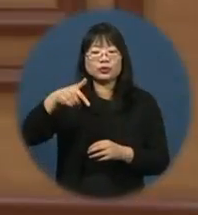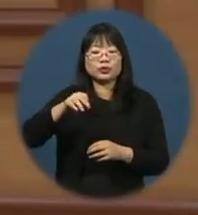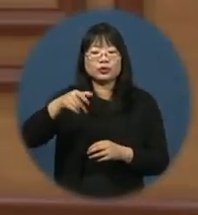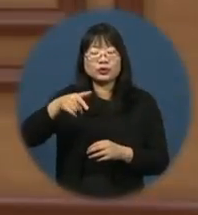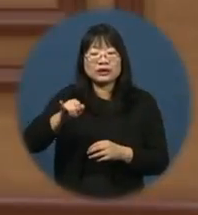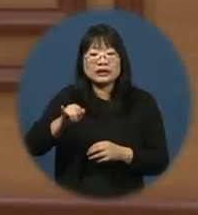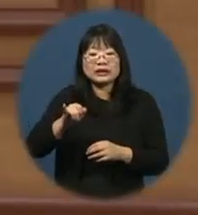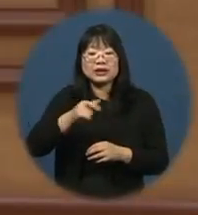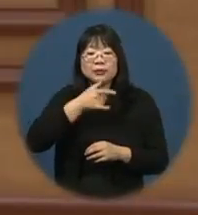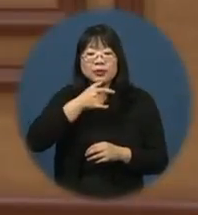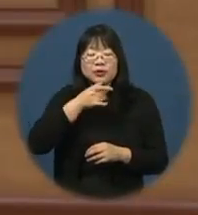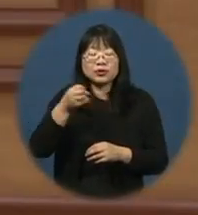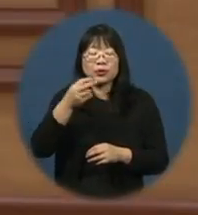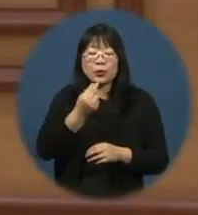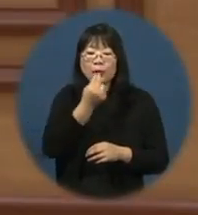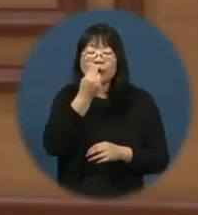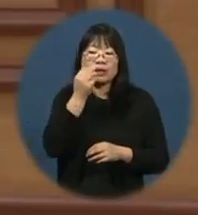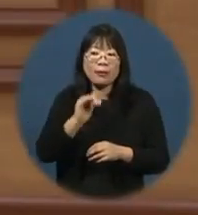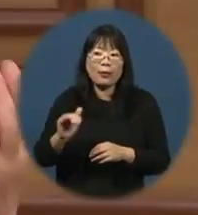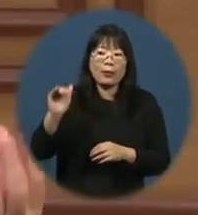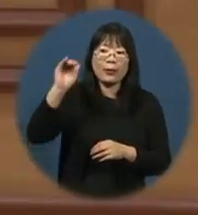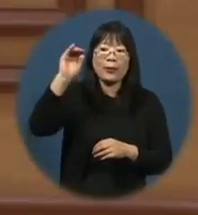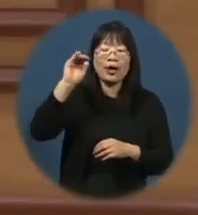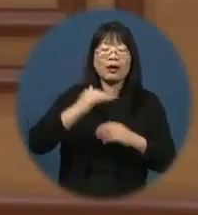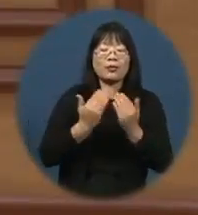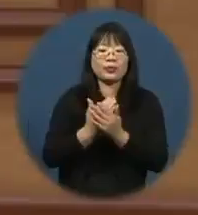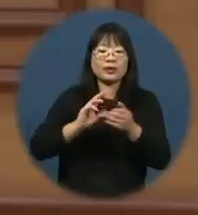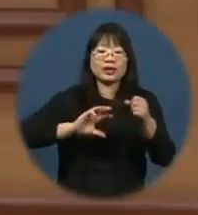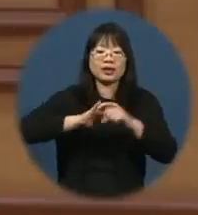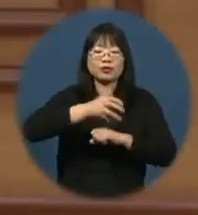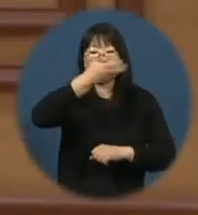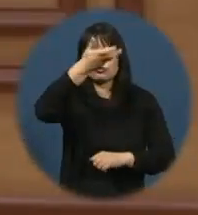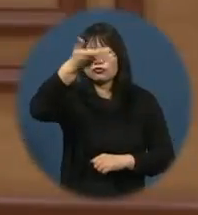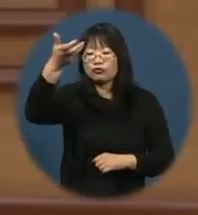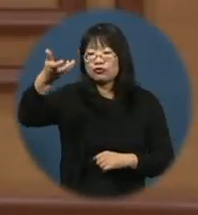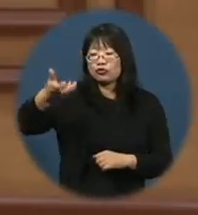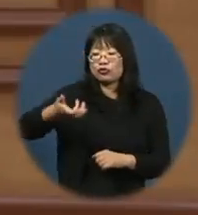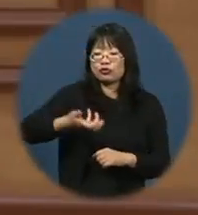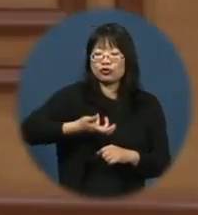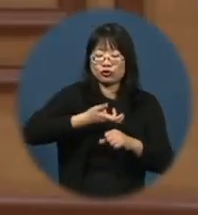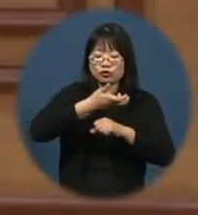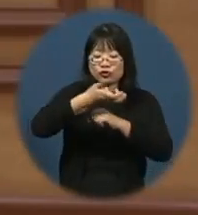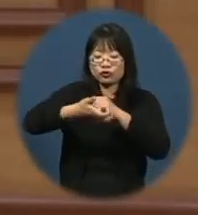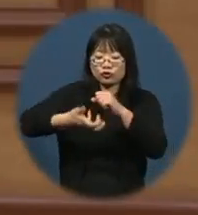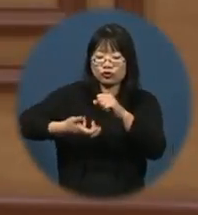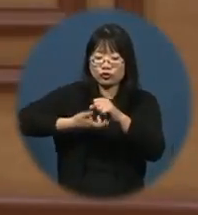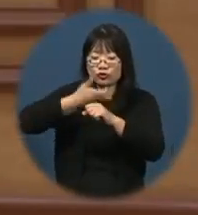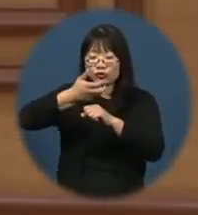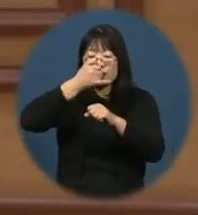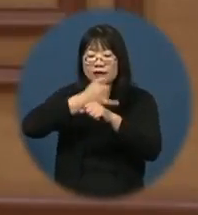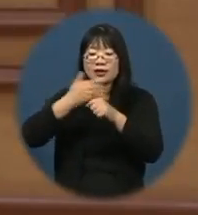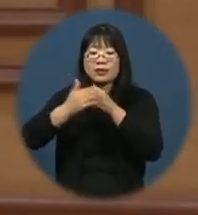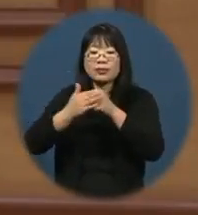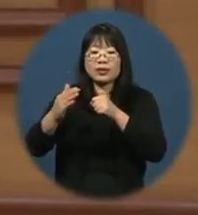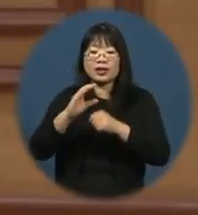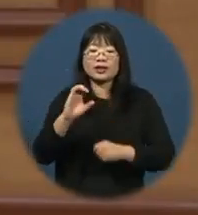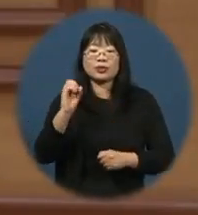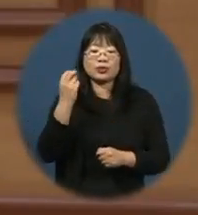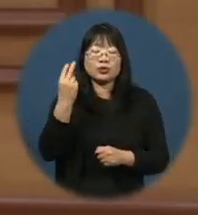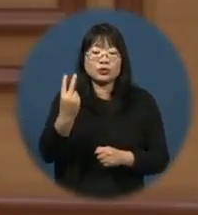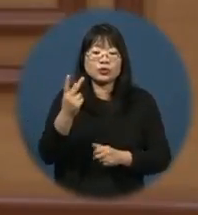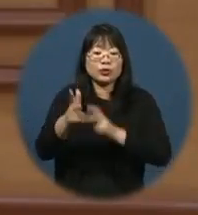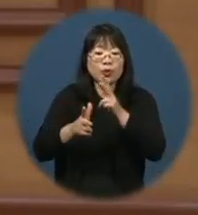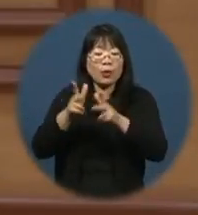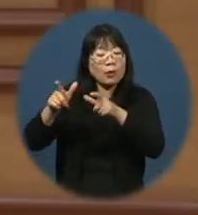수증기라든지 또는 공기가 상승을 해서 네. 이 전 지구를 돌아다닙니다. 그렇죠. 그래서 이산화탄소가 비록